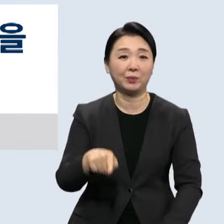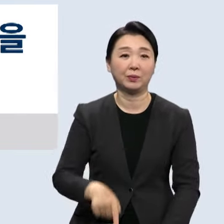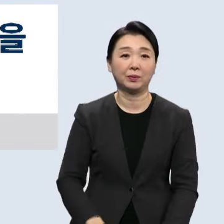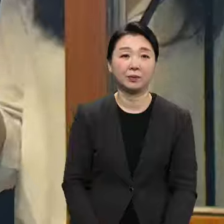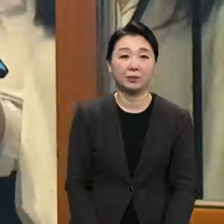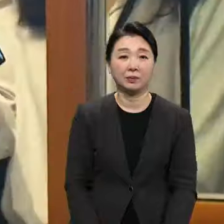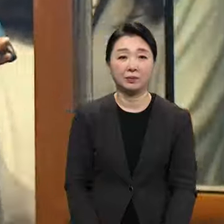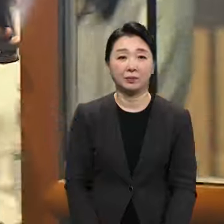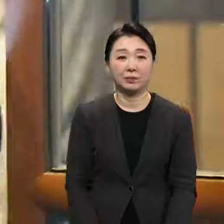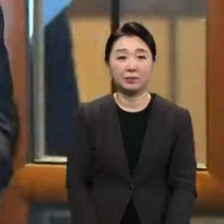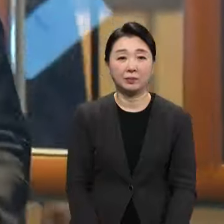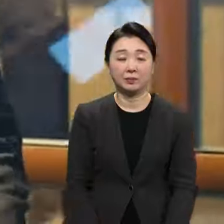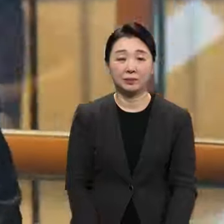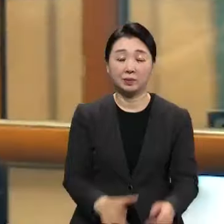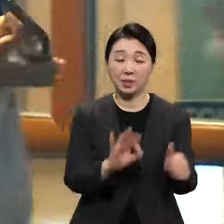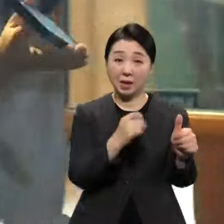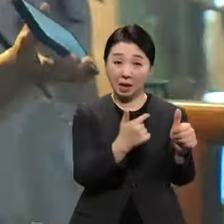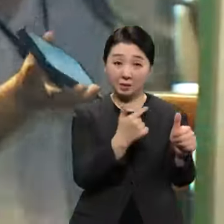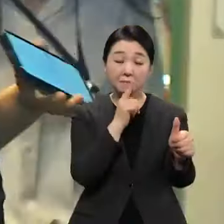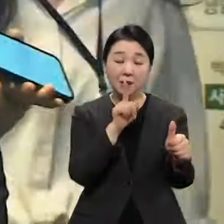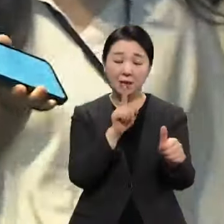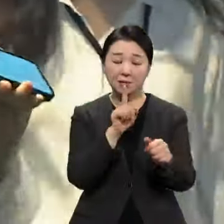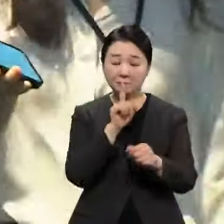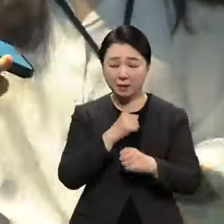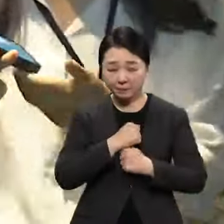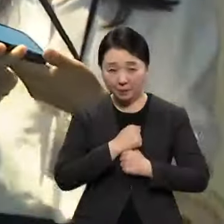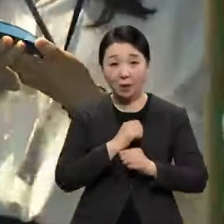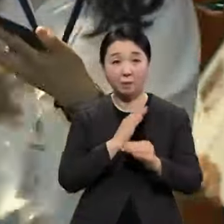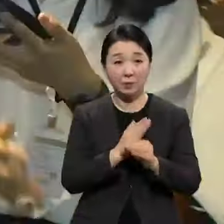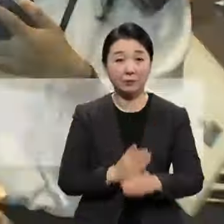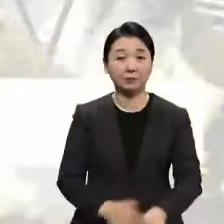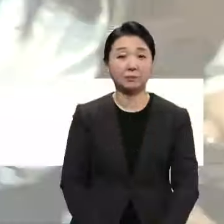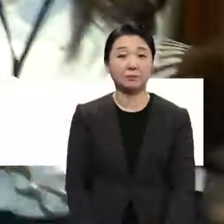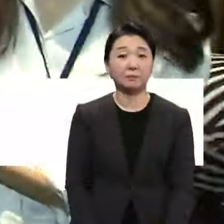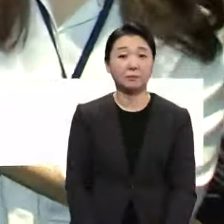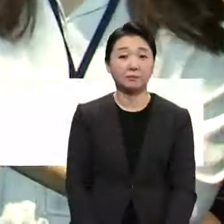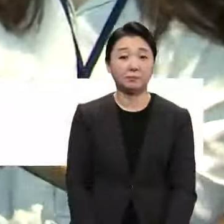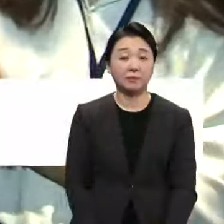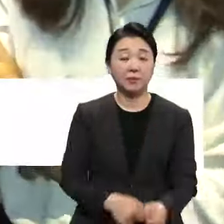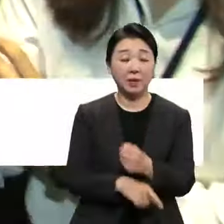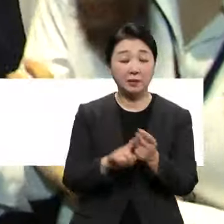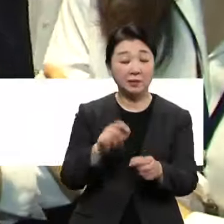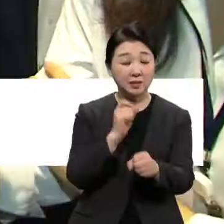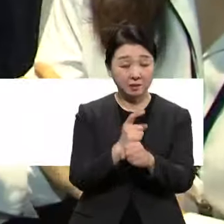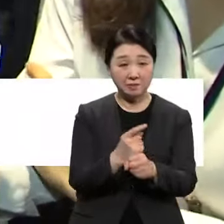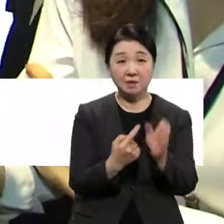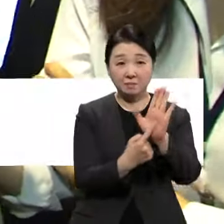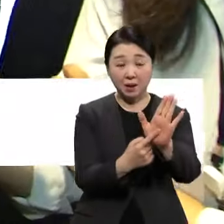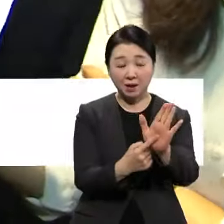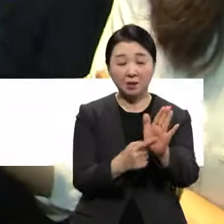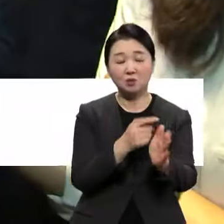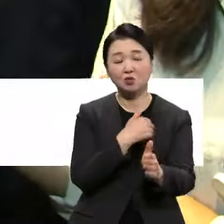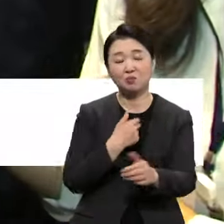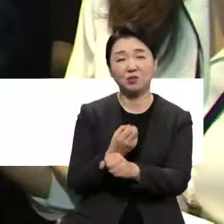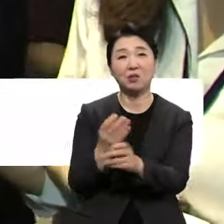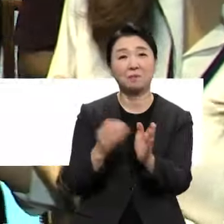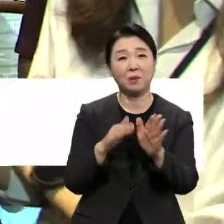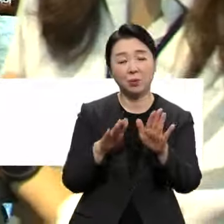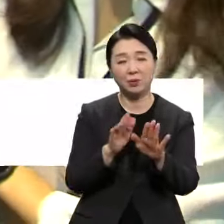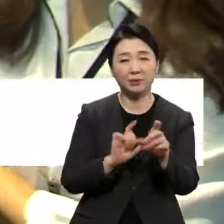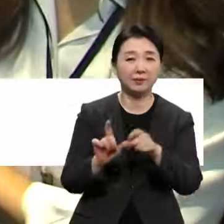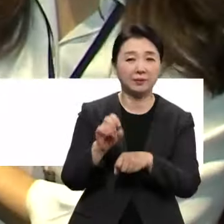했습니다. 한 대표는 말을 아꼈습니다. 제 친서에서 이미 알려졌고 충분히 전달된 걸로 봐서요. 제가 오늘